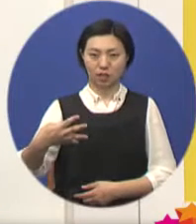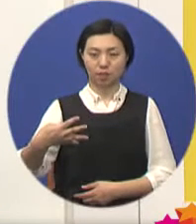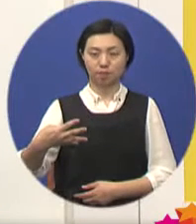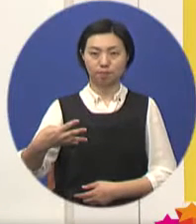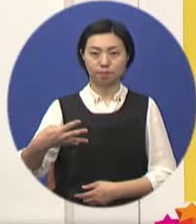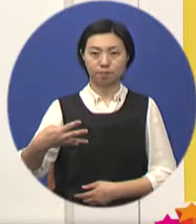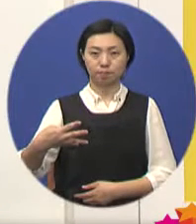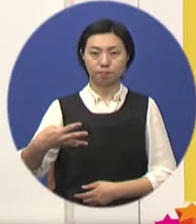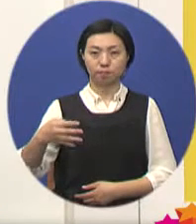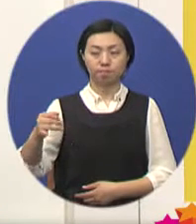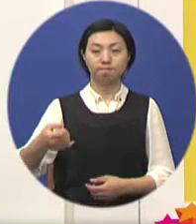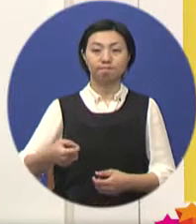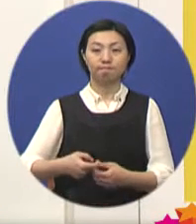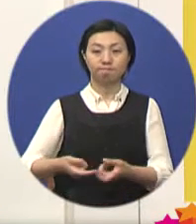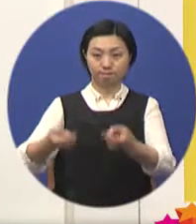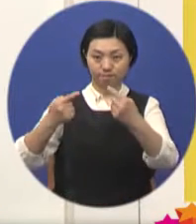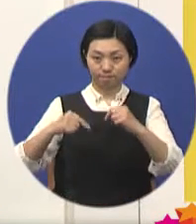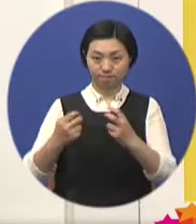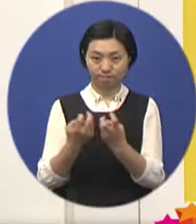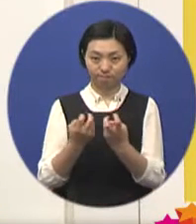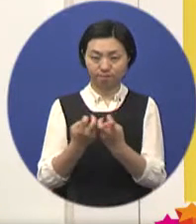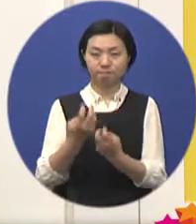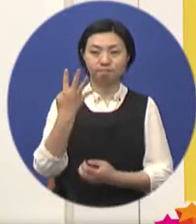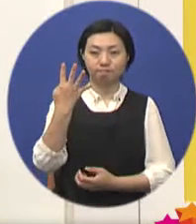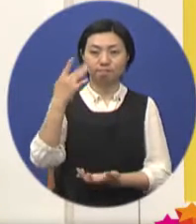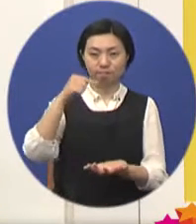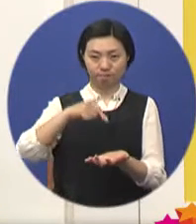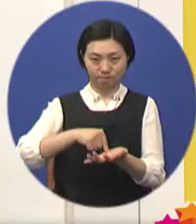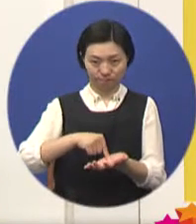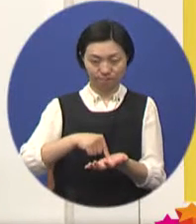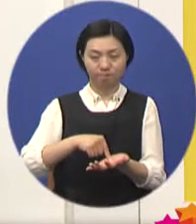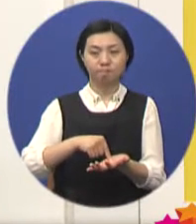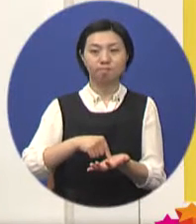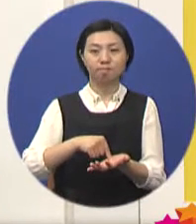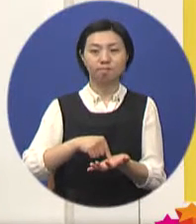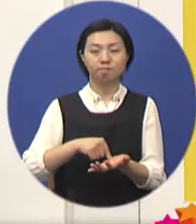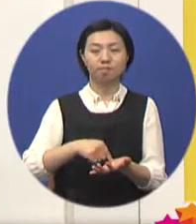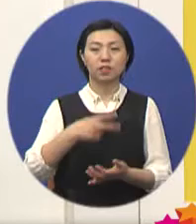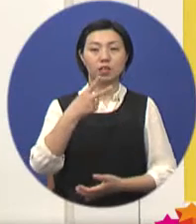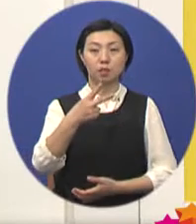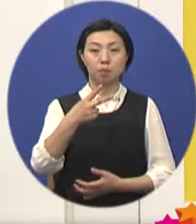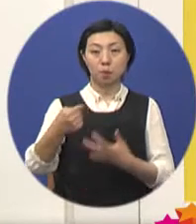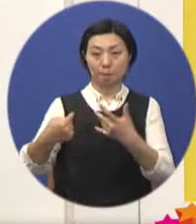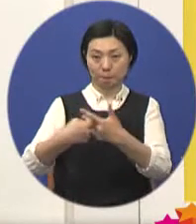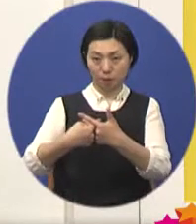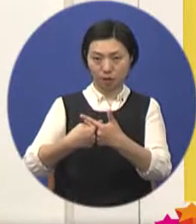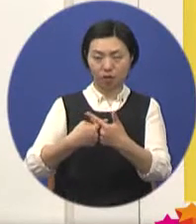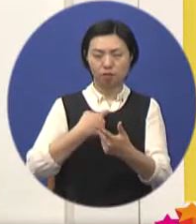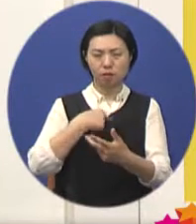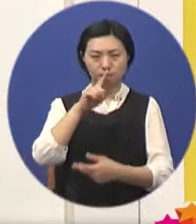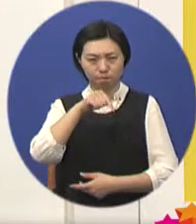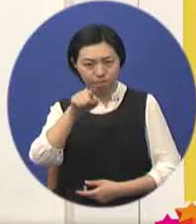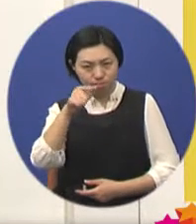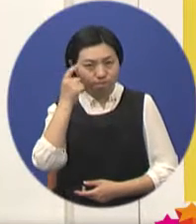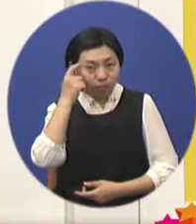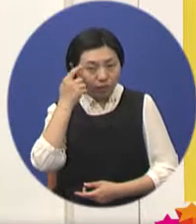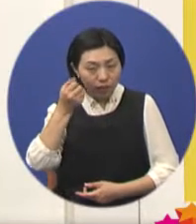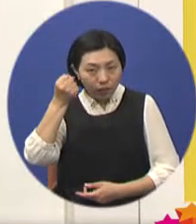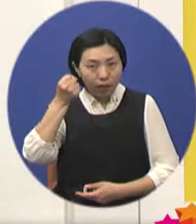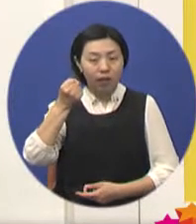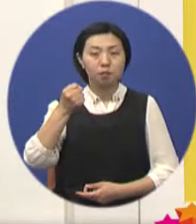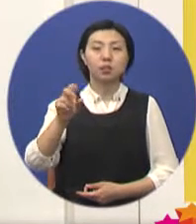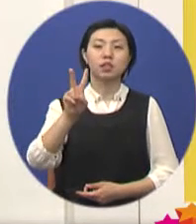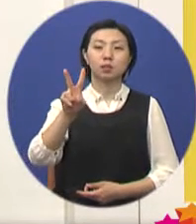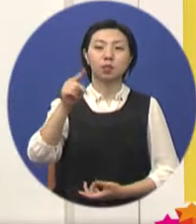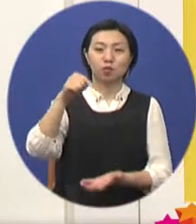060-608-1004번입니다. 네. 자, 퀴즈 참여가? 네, 4번입니다. 그렇죠. 4번을 누르시고, 2번이 정답이다 싶으시면 2번을 누르시고,